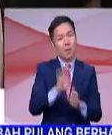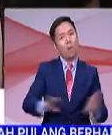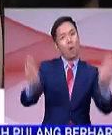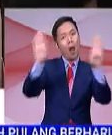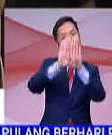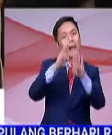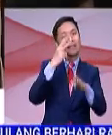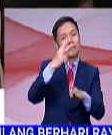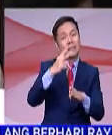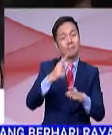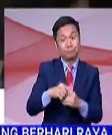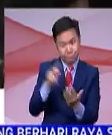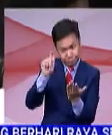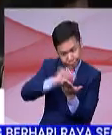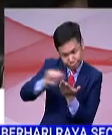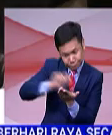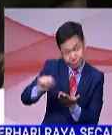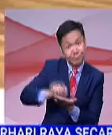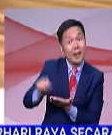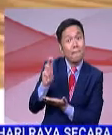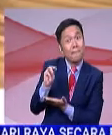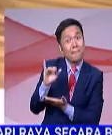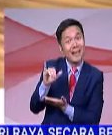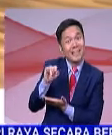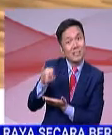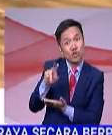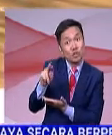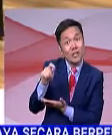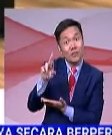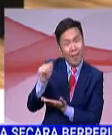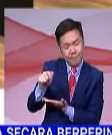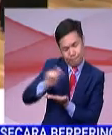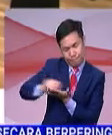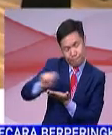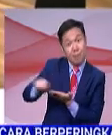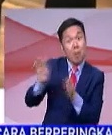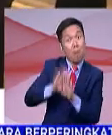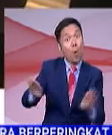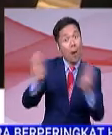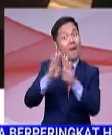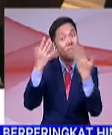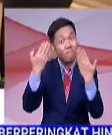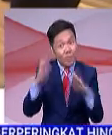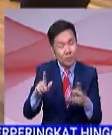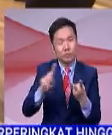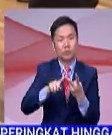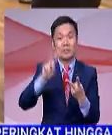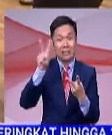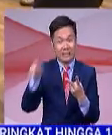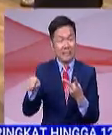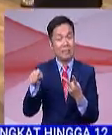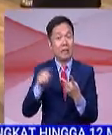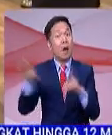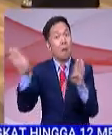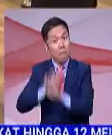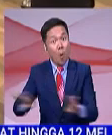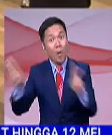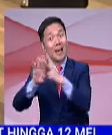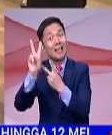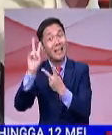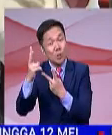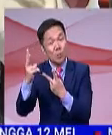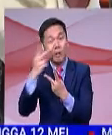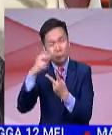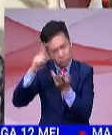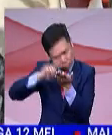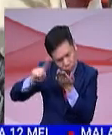saringan yang di bawah Ais Sejahtera itu. Kemudian di pihak universiti juga kita ada satu lagi apa nama borang saringan yang diuruskan oleh